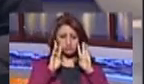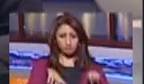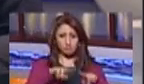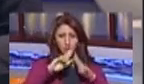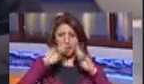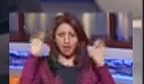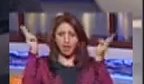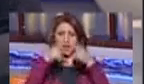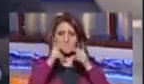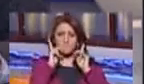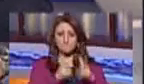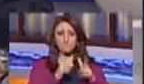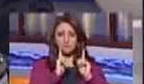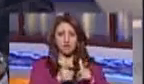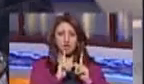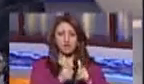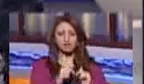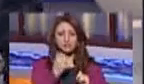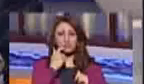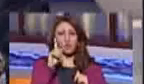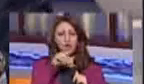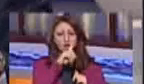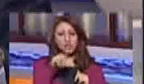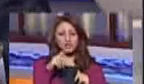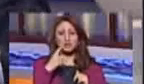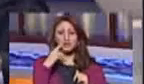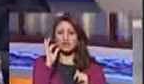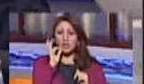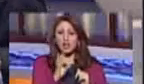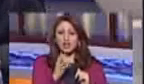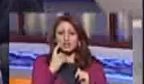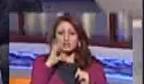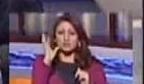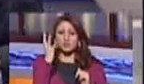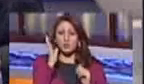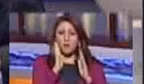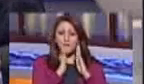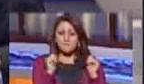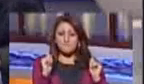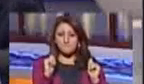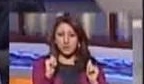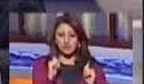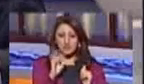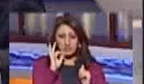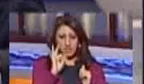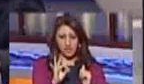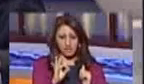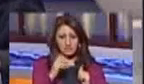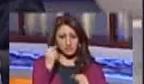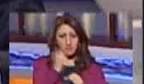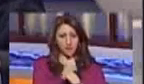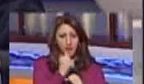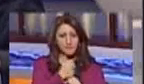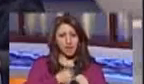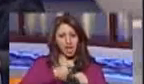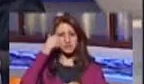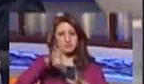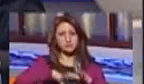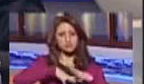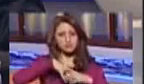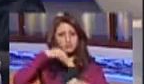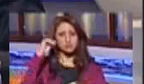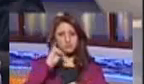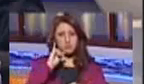هل هو ده مستقبل شباب مصر اللي المفروض يكون كله النهاردة في مواقع العمل والإنتاج